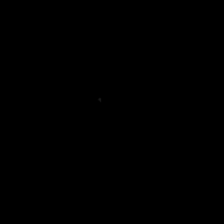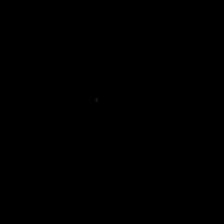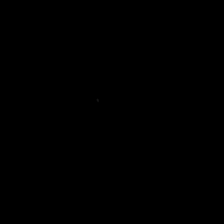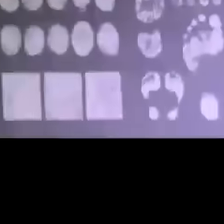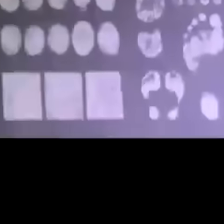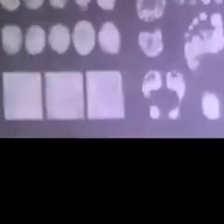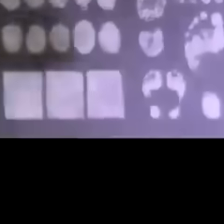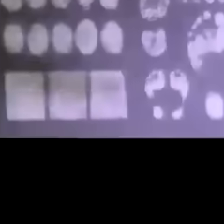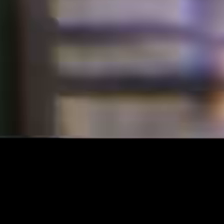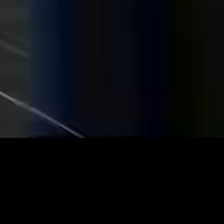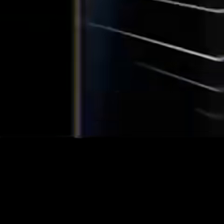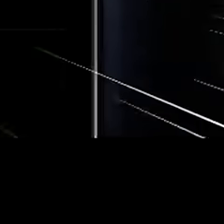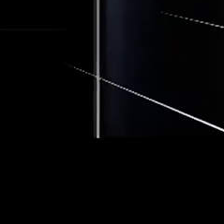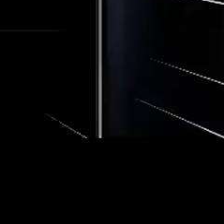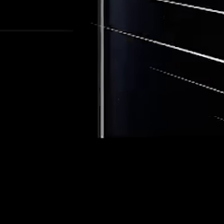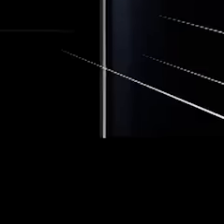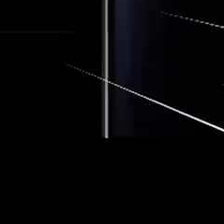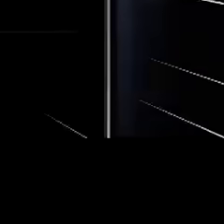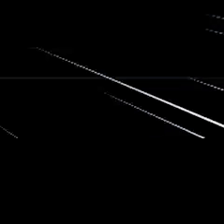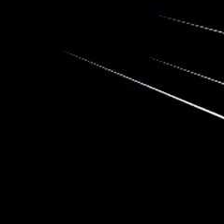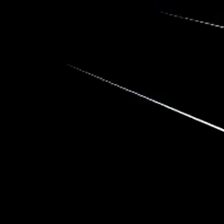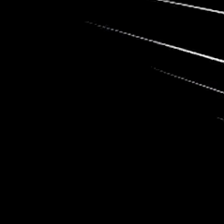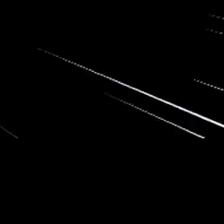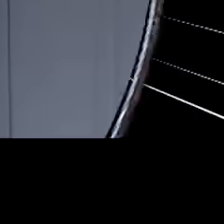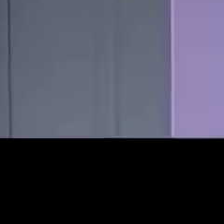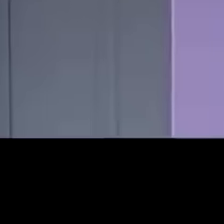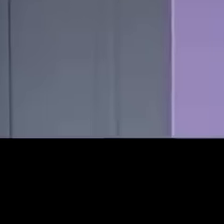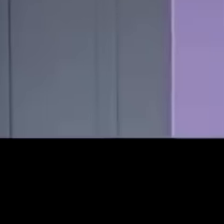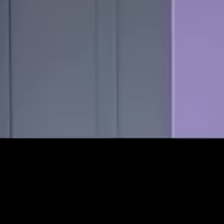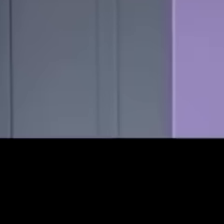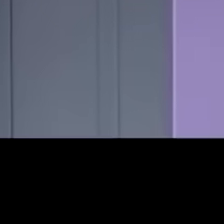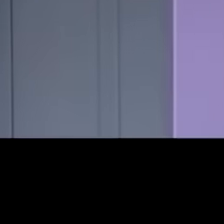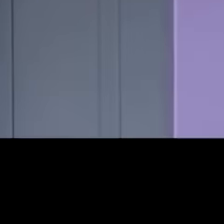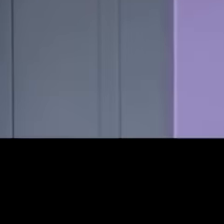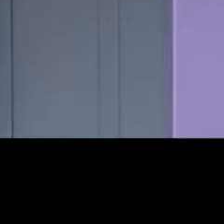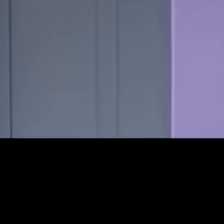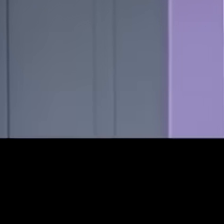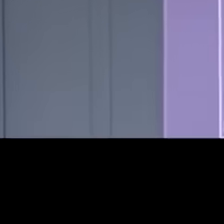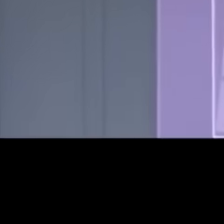여러분의 고민 제가 공짜로 중개해드립니다.